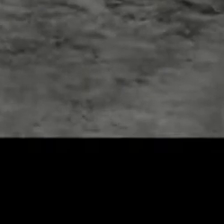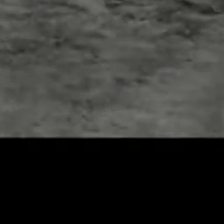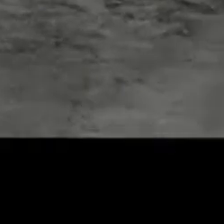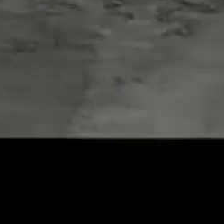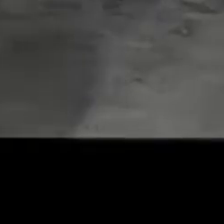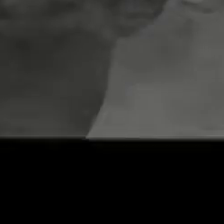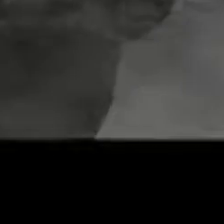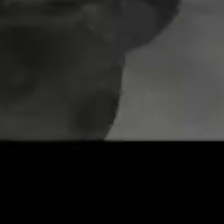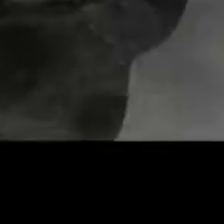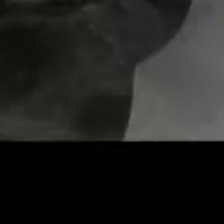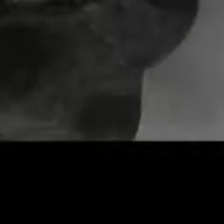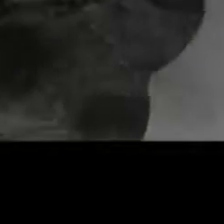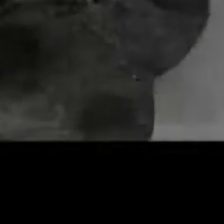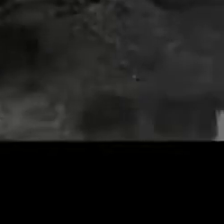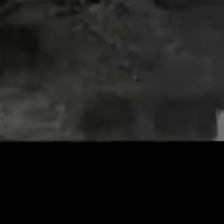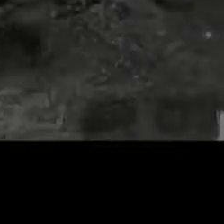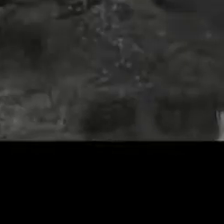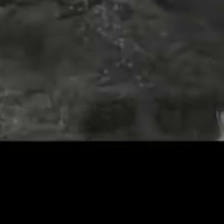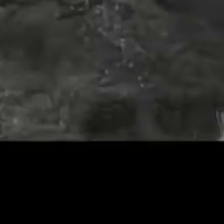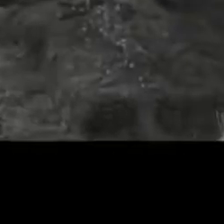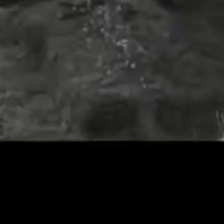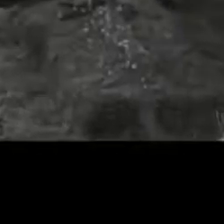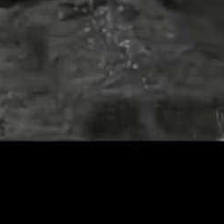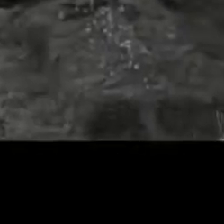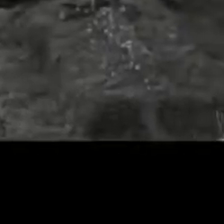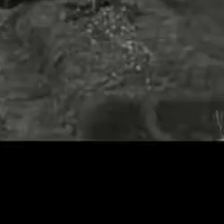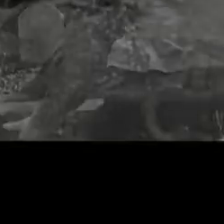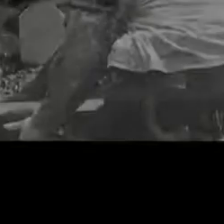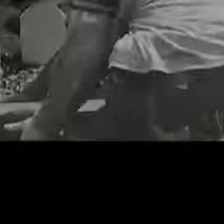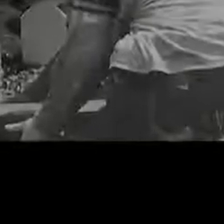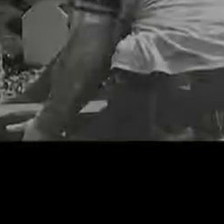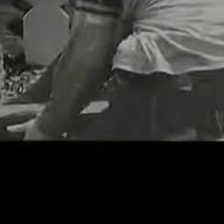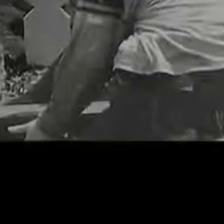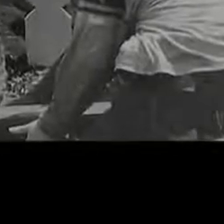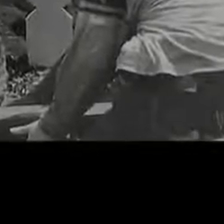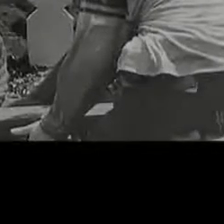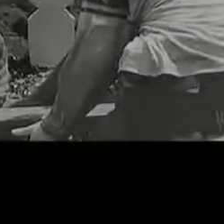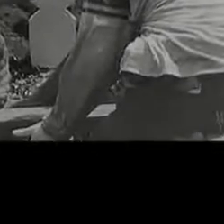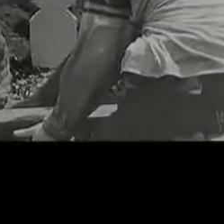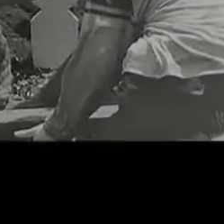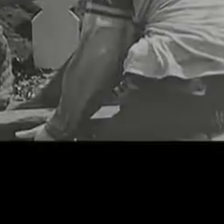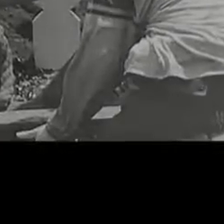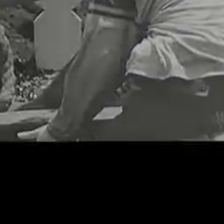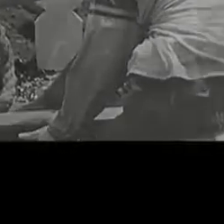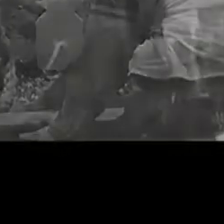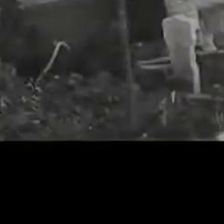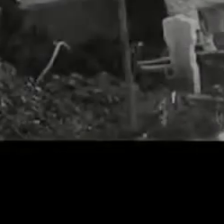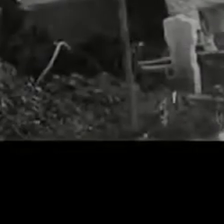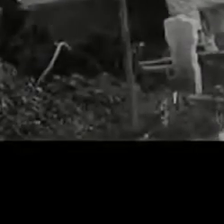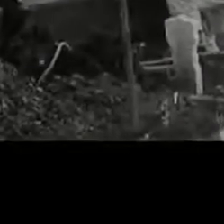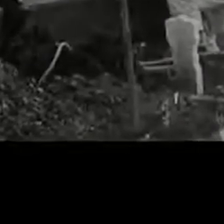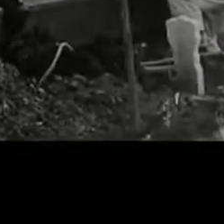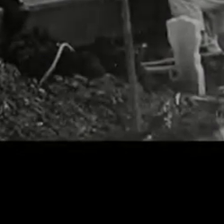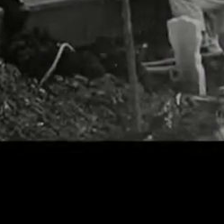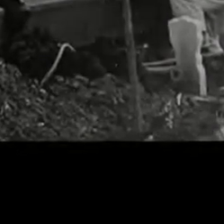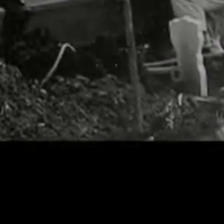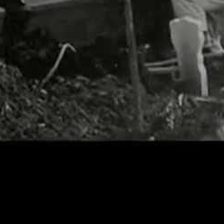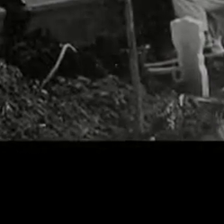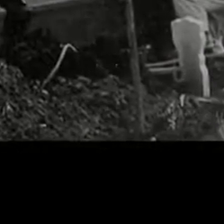dua Mereka pergi bergerombol secara gelombang pernah Mbah kematian